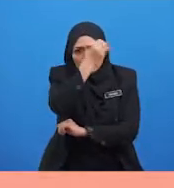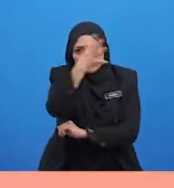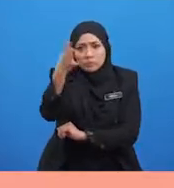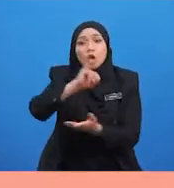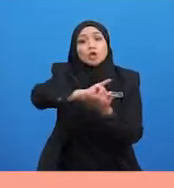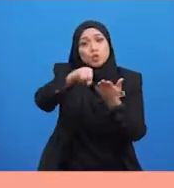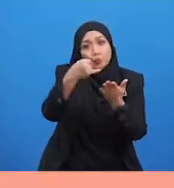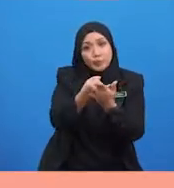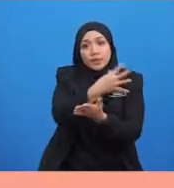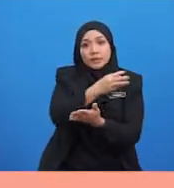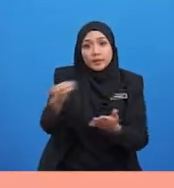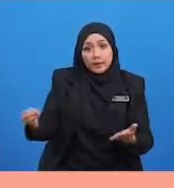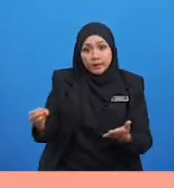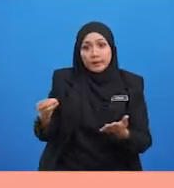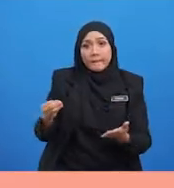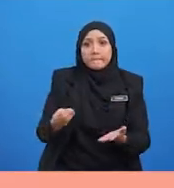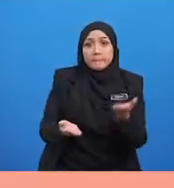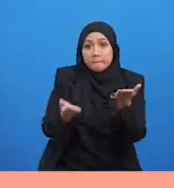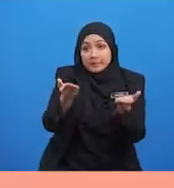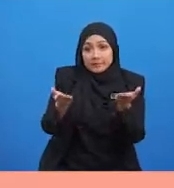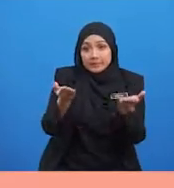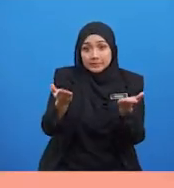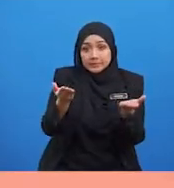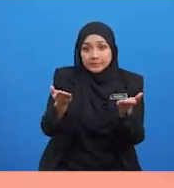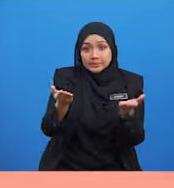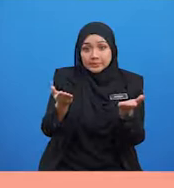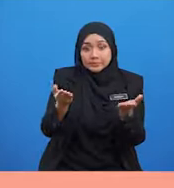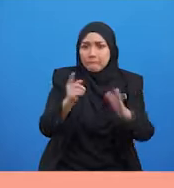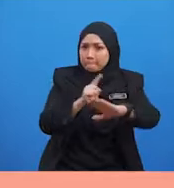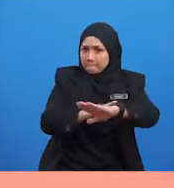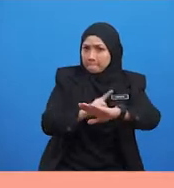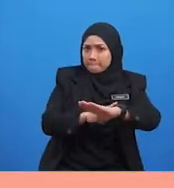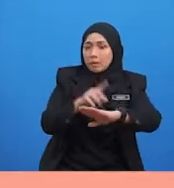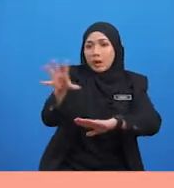Menjelaskan jumlah dan pemasaan, iaitu timing,